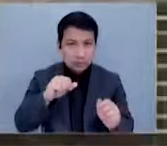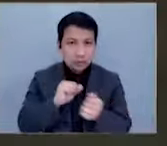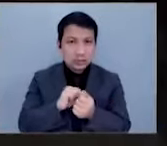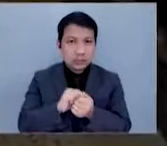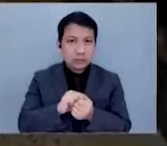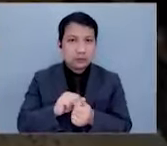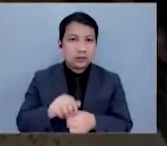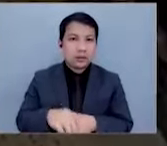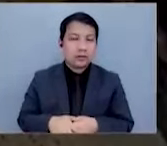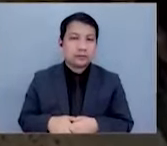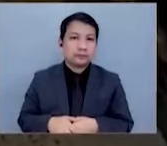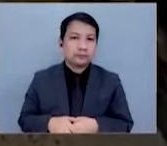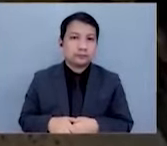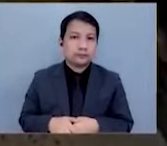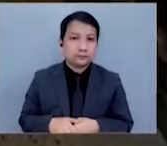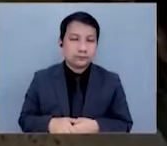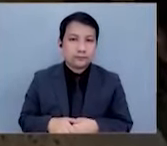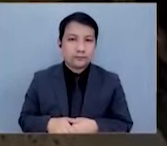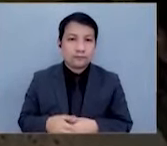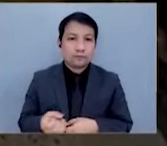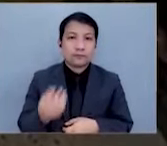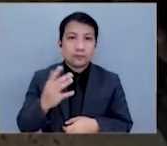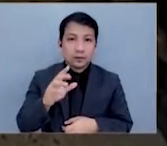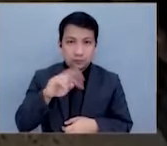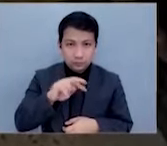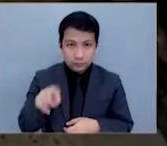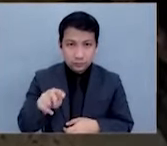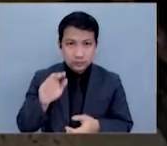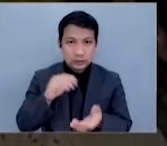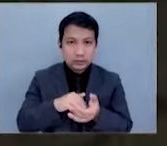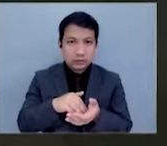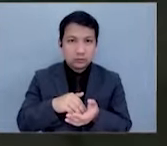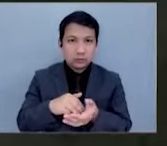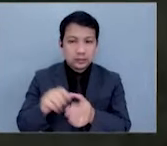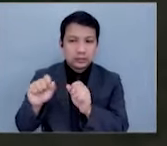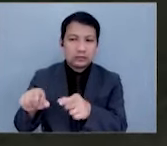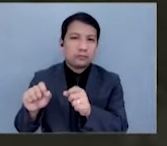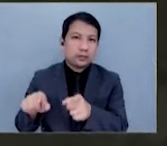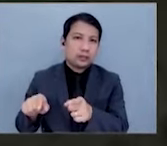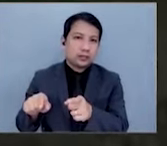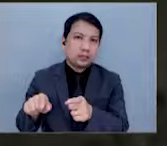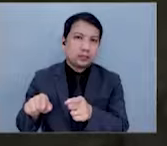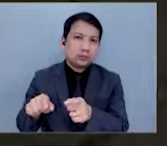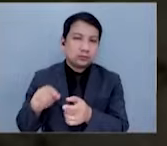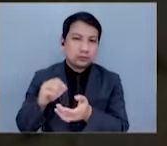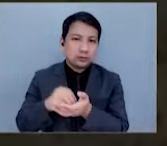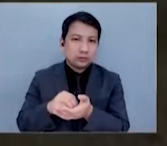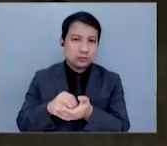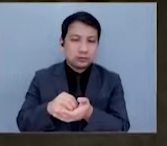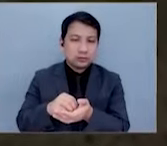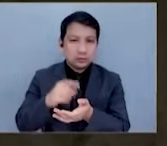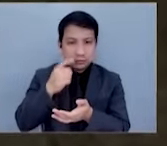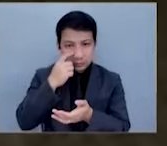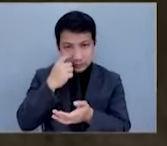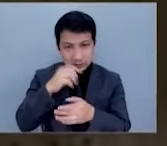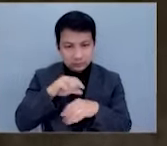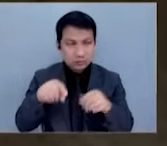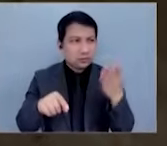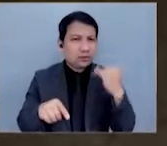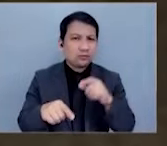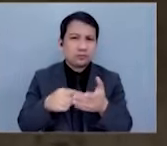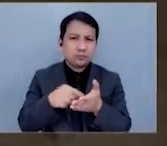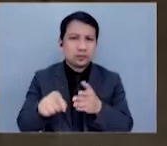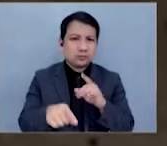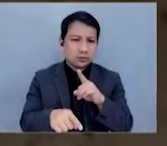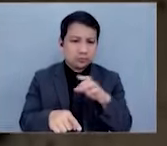suspek sa halagang Php2,000 daw naisang lang ang motor malayo sa Php10,000 na aktwal na